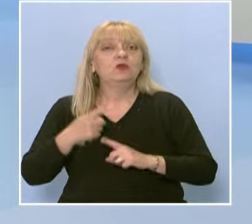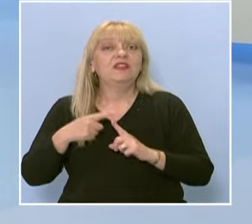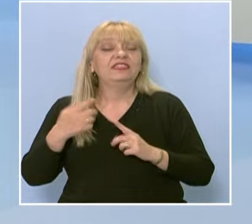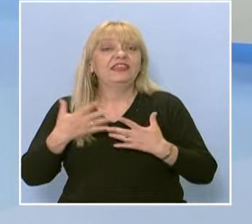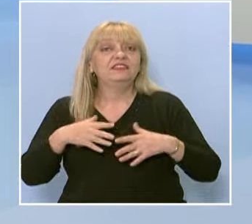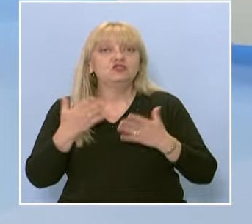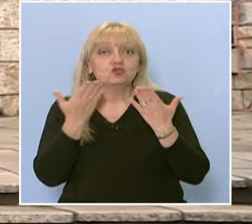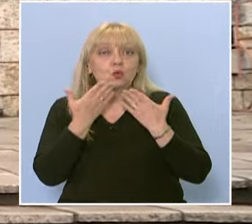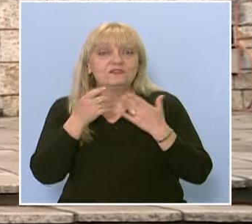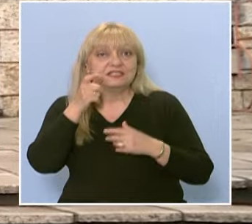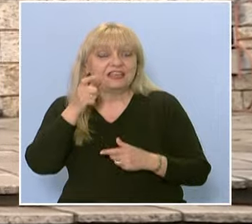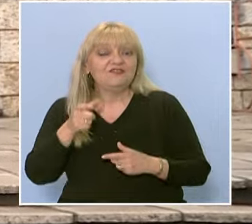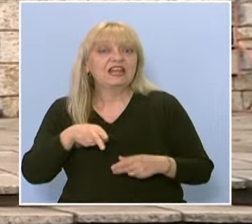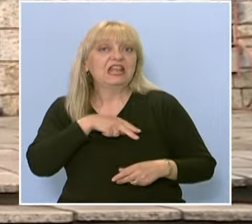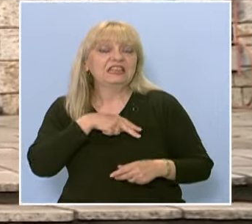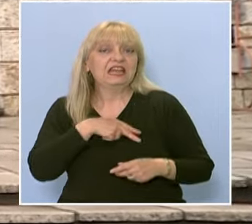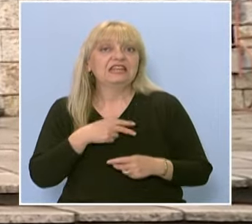призьори.